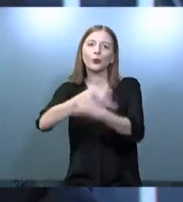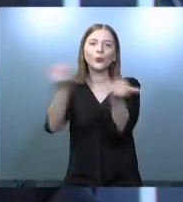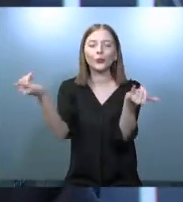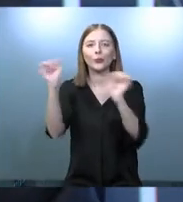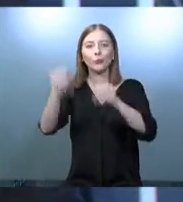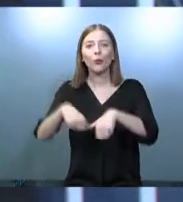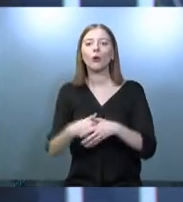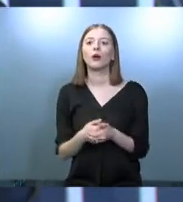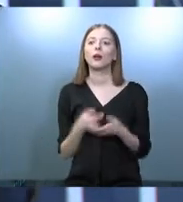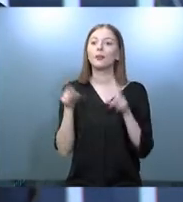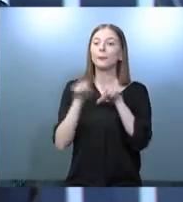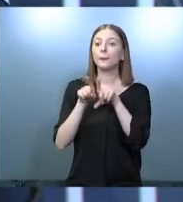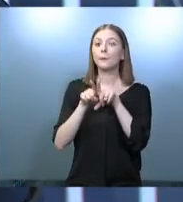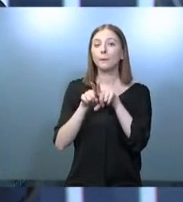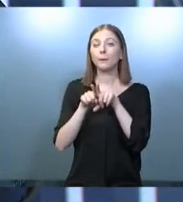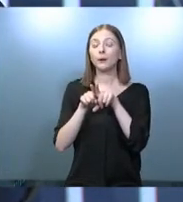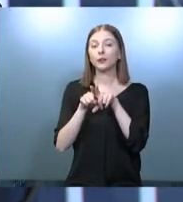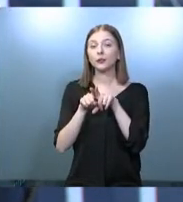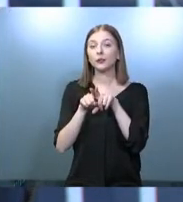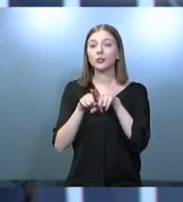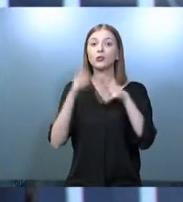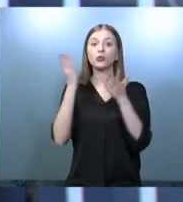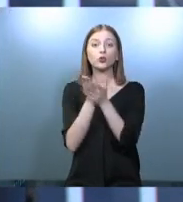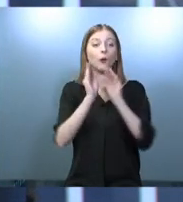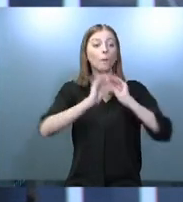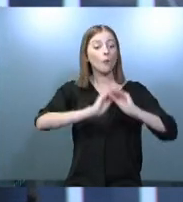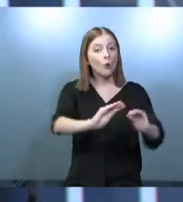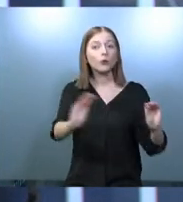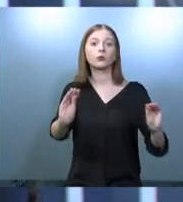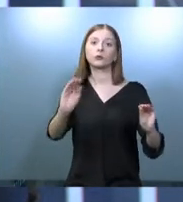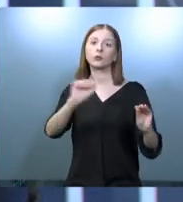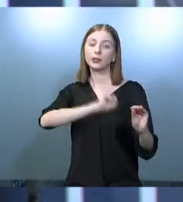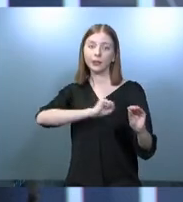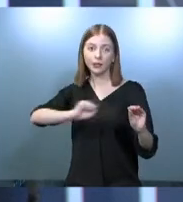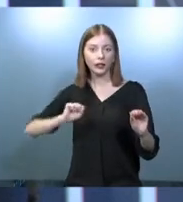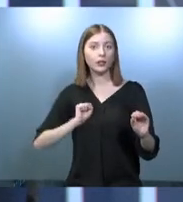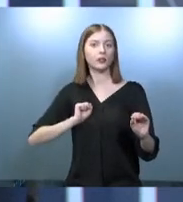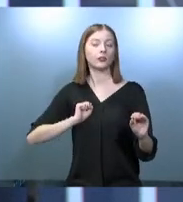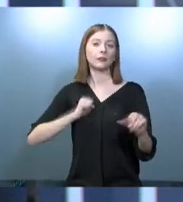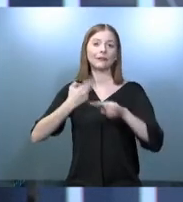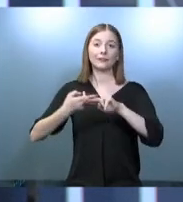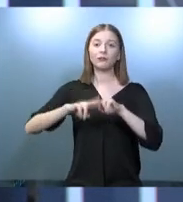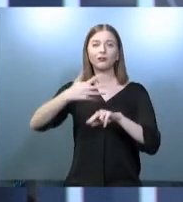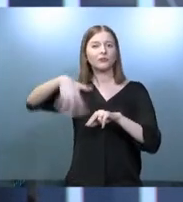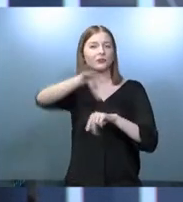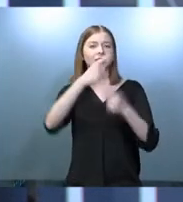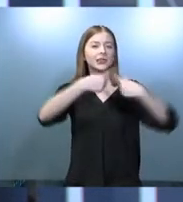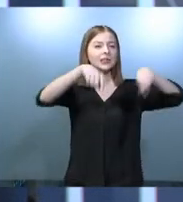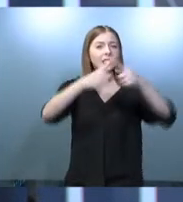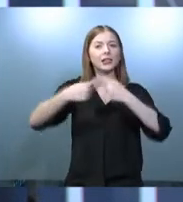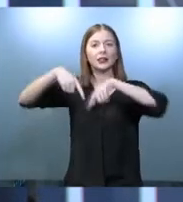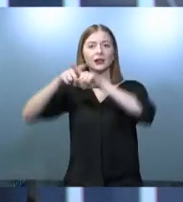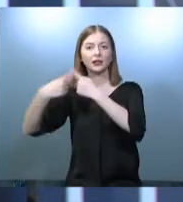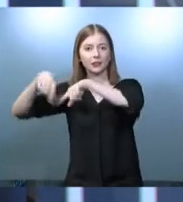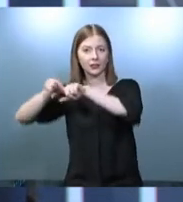žmonėm gyvenančiam Kėdainių rajone, yra mokytojų, yra gydytojų. Taigi visos tos rytys, kuriuom užsiima